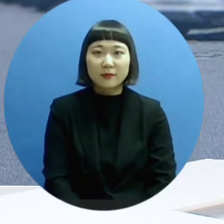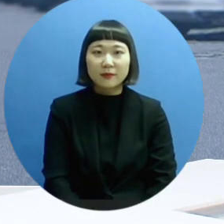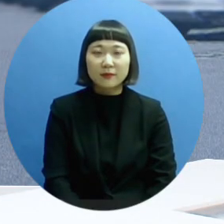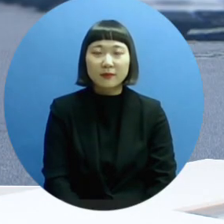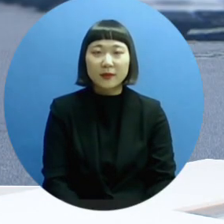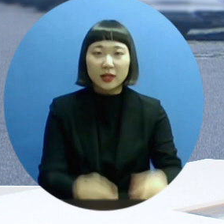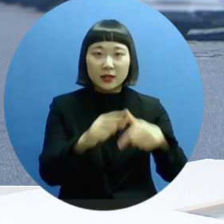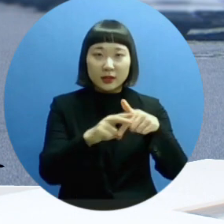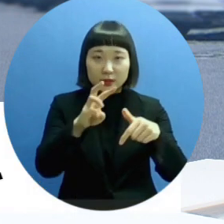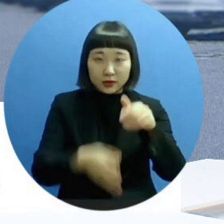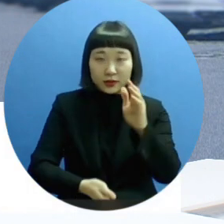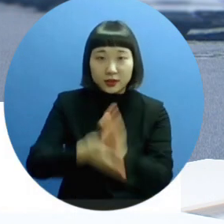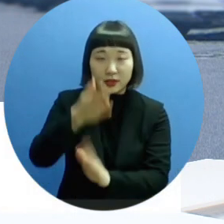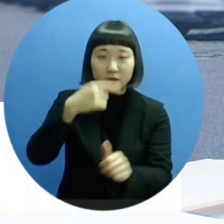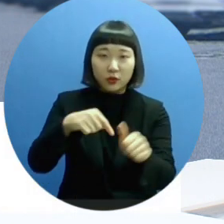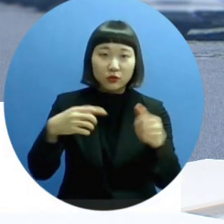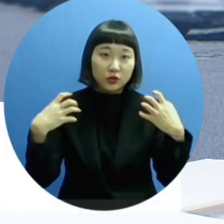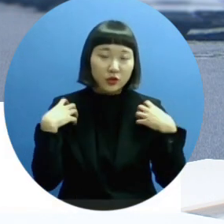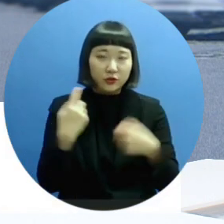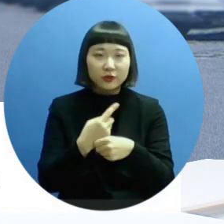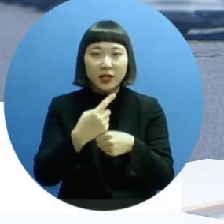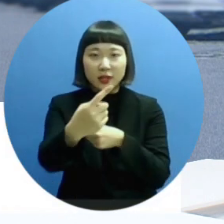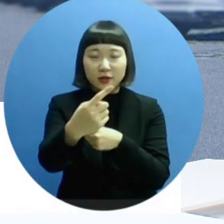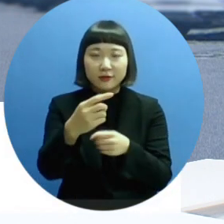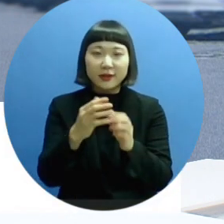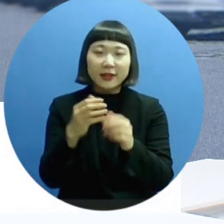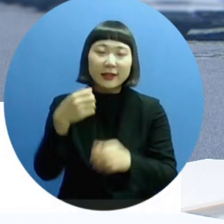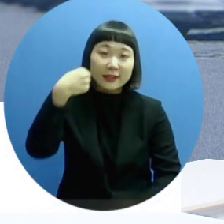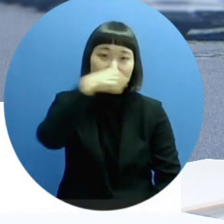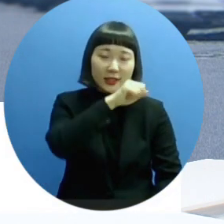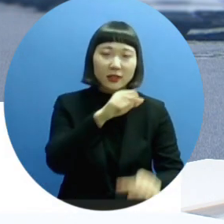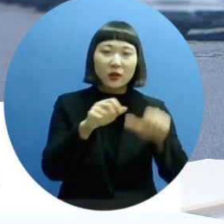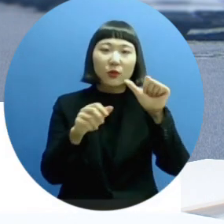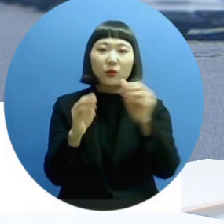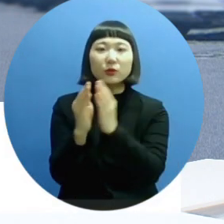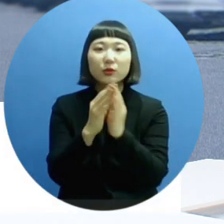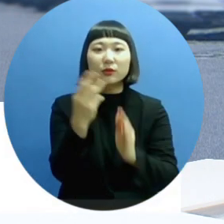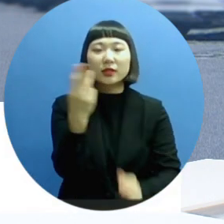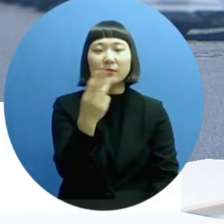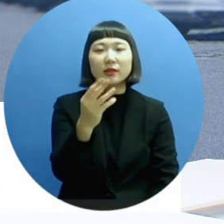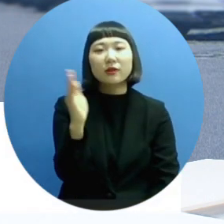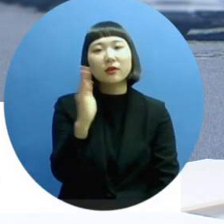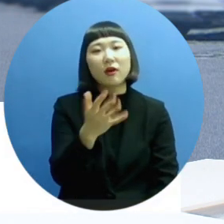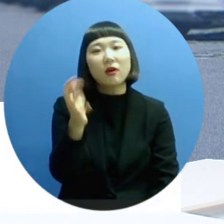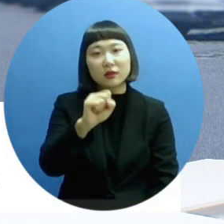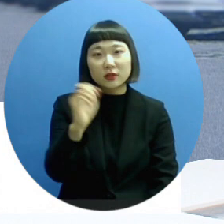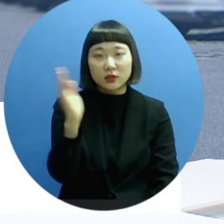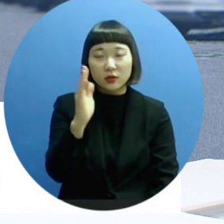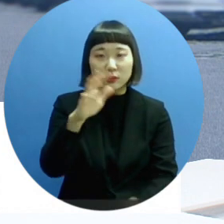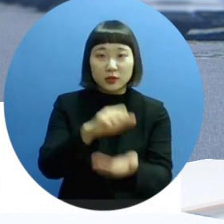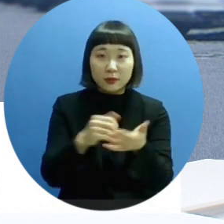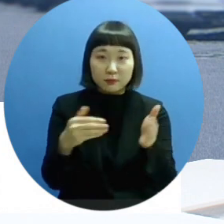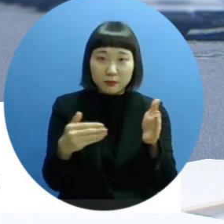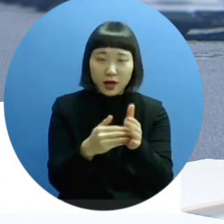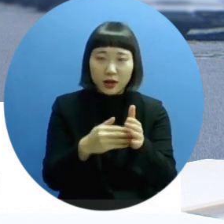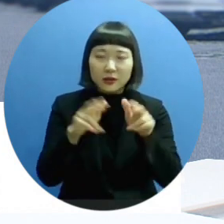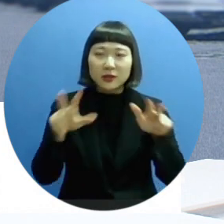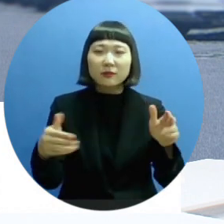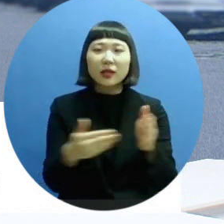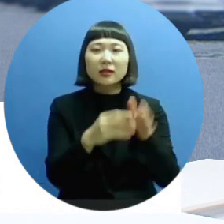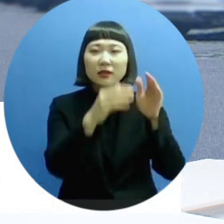인천시 교육청이 내년 본 예산으로 5조 3천여억 원을 편성했습니다. 본 예산으로는 역대 최대